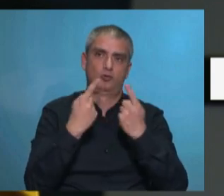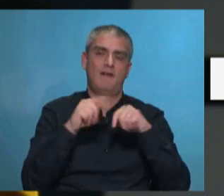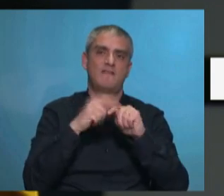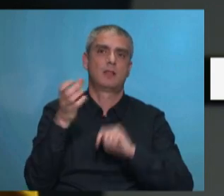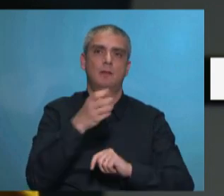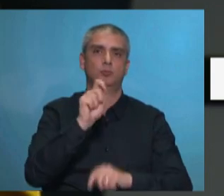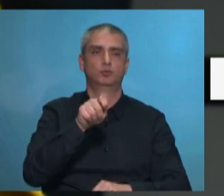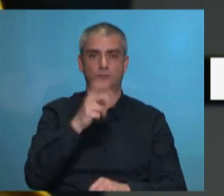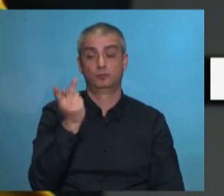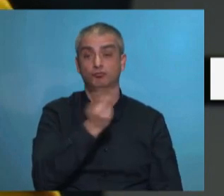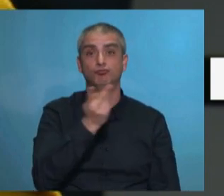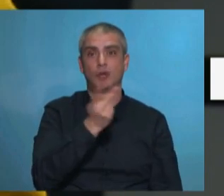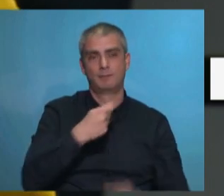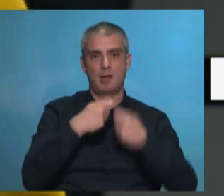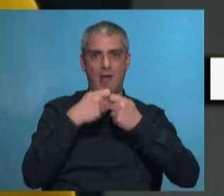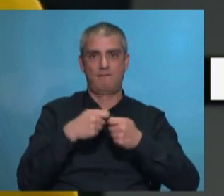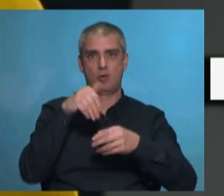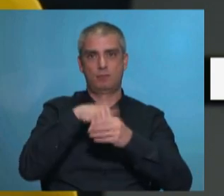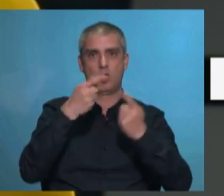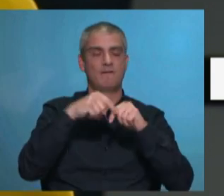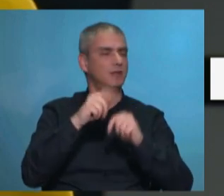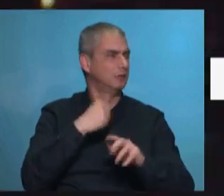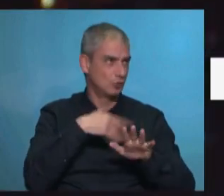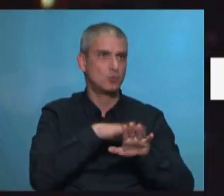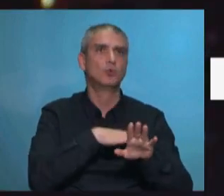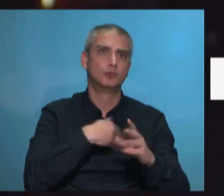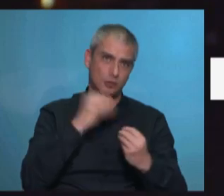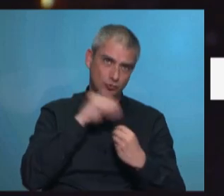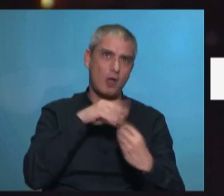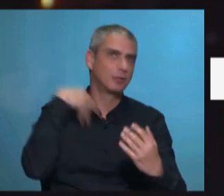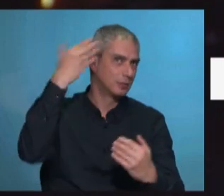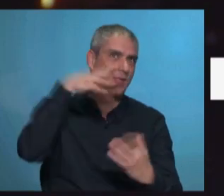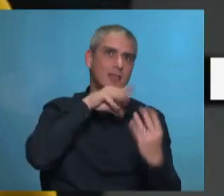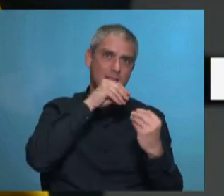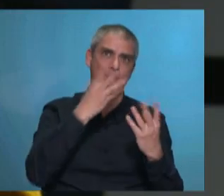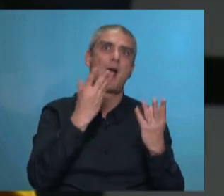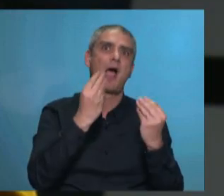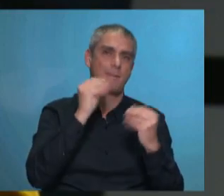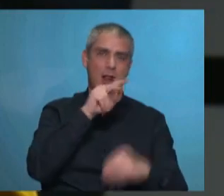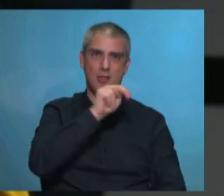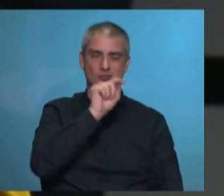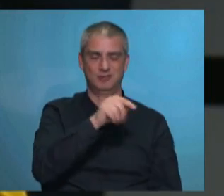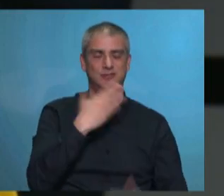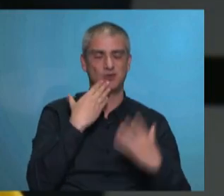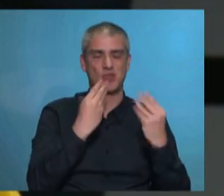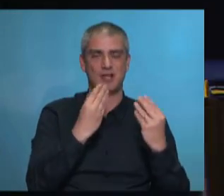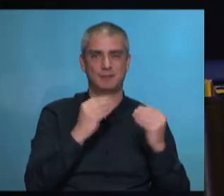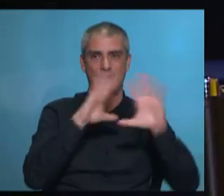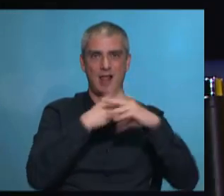שופטים, שתיהן חברות בוועדה הזאת. יש לי תחושה שעוד נשב כאן ונדון בכך לא מעט. רום ליאור, תודה רבה, לילה טוב. תודה, לילה